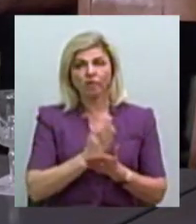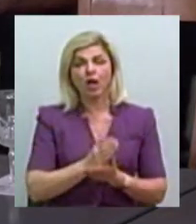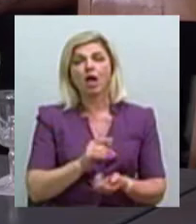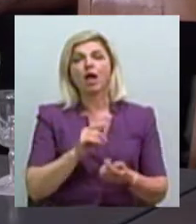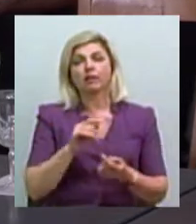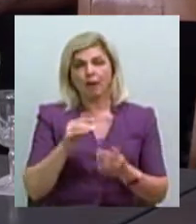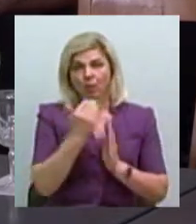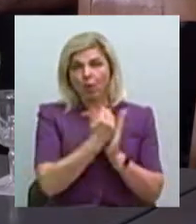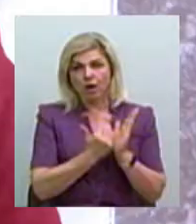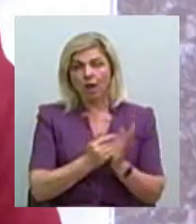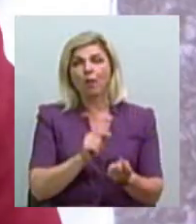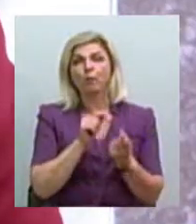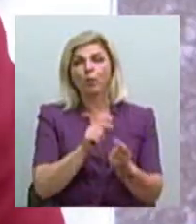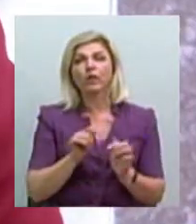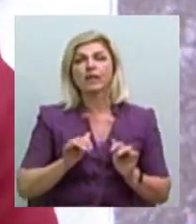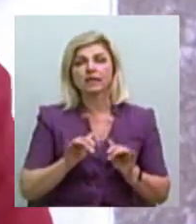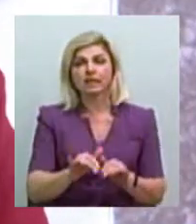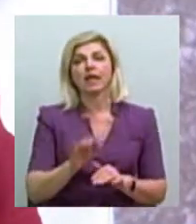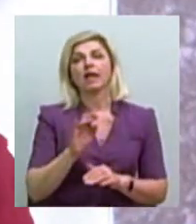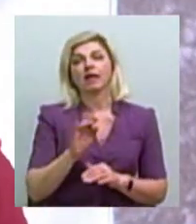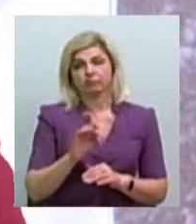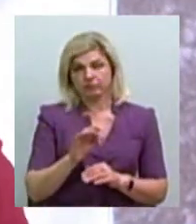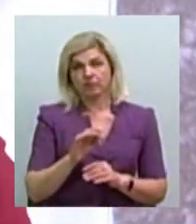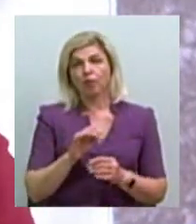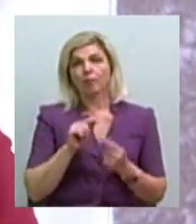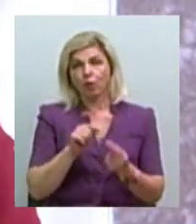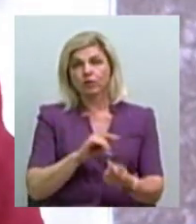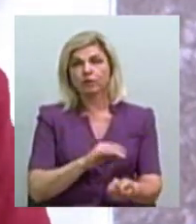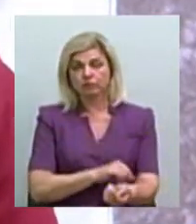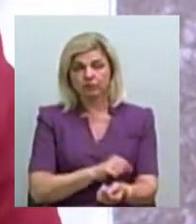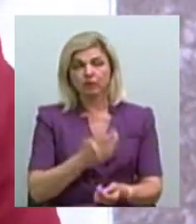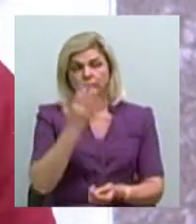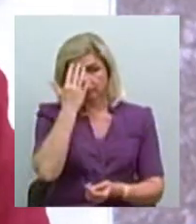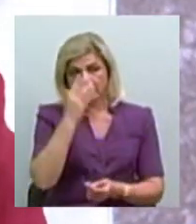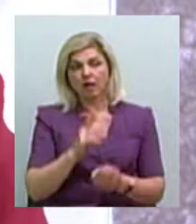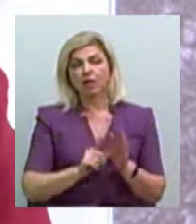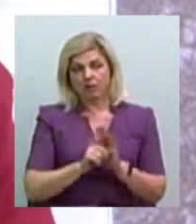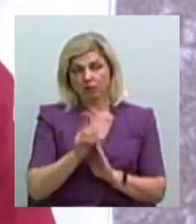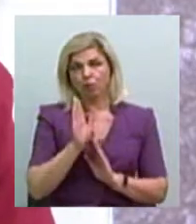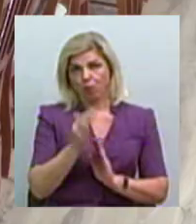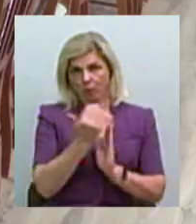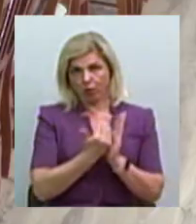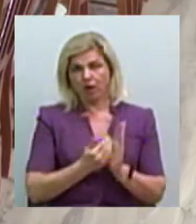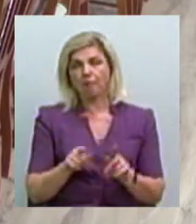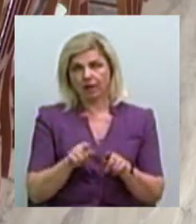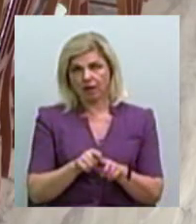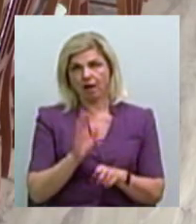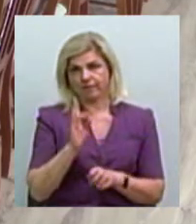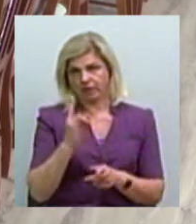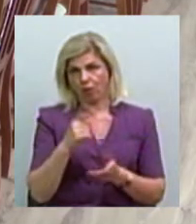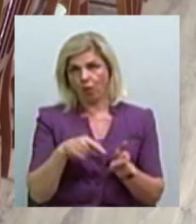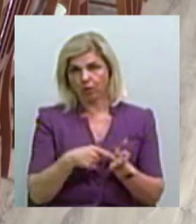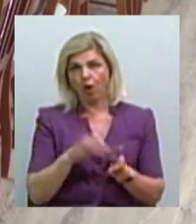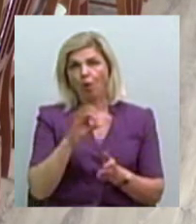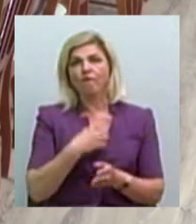наркоманії, на яку виділяються гроші з міського бюджету, заявила, що домагатиметься впровадження такої програми в Миколаєві. Про основні фактори, що